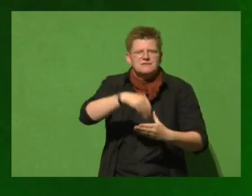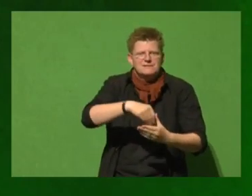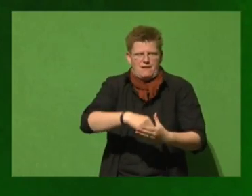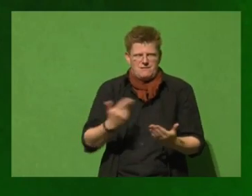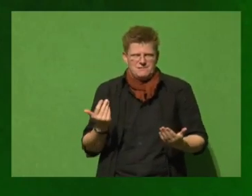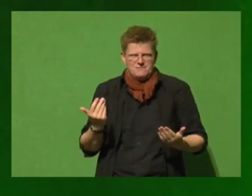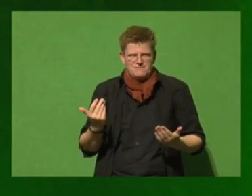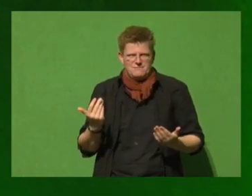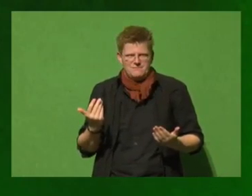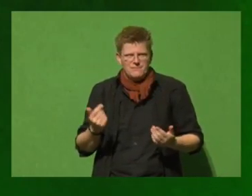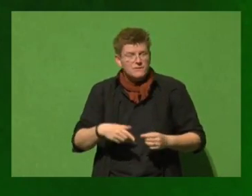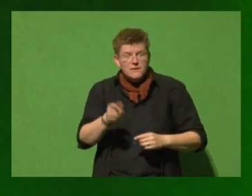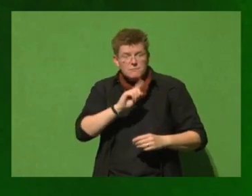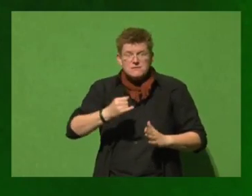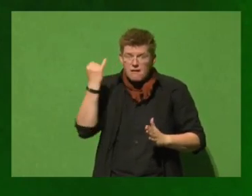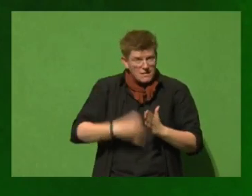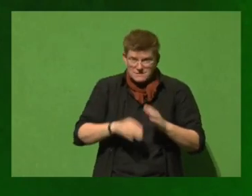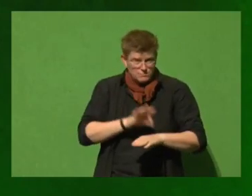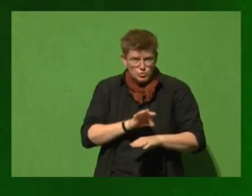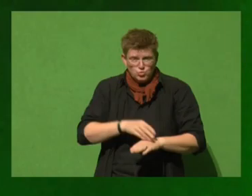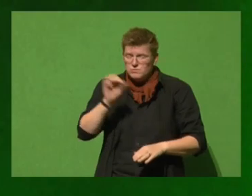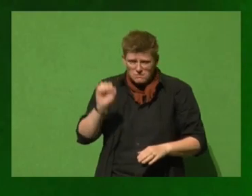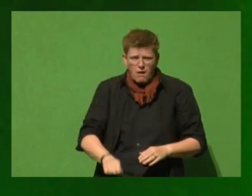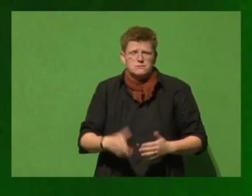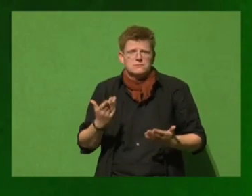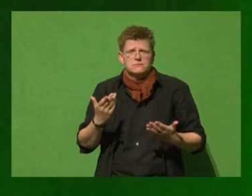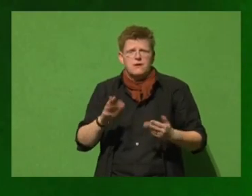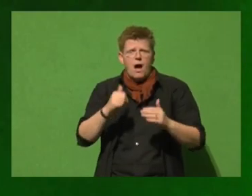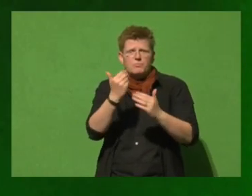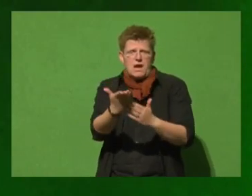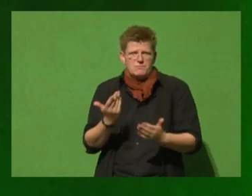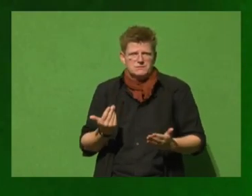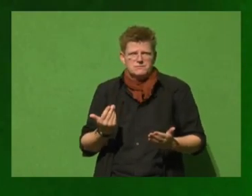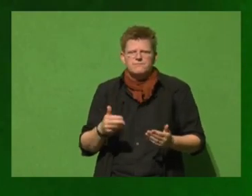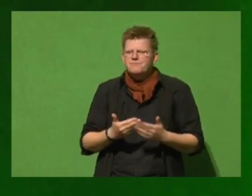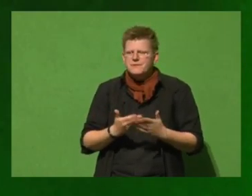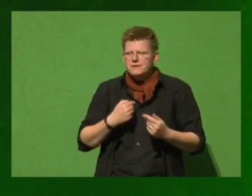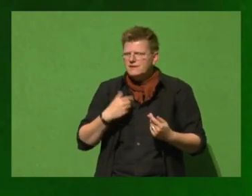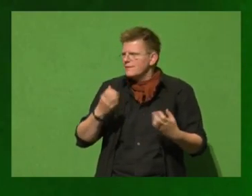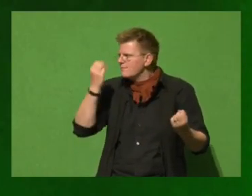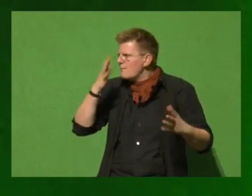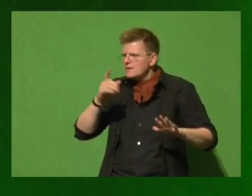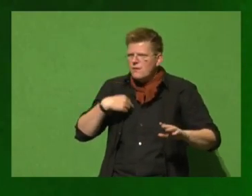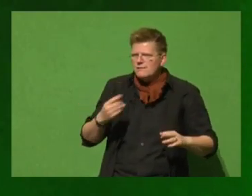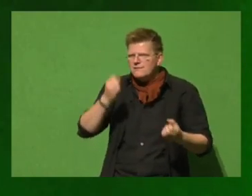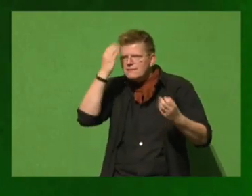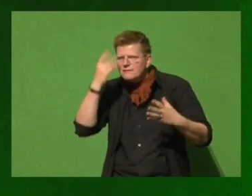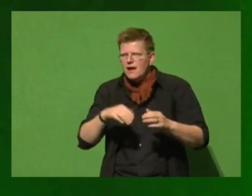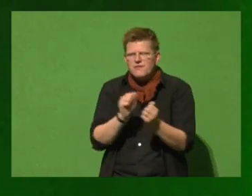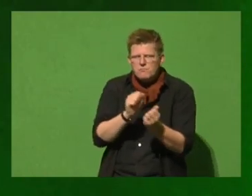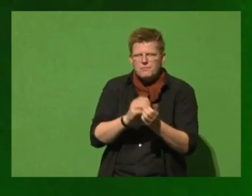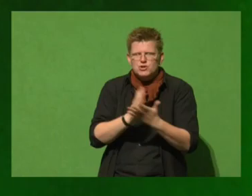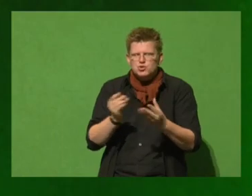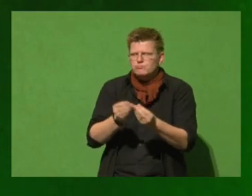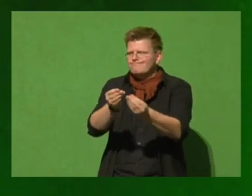dann bis zum Schluss Änderungsanträge eingehen und wir es immer nicht sicherstellen können, dass wir hier alle Zettel verteilt haben und dass jeder den Zettel sozusagen